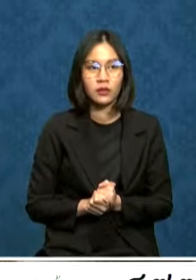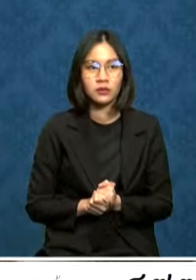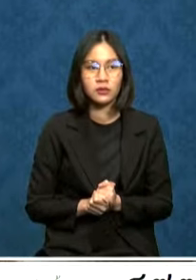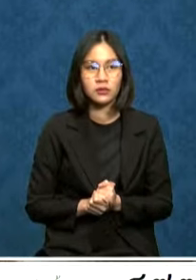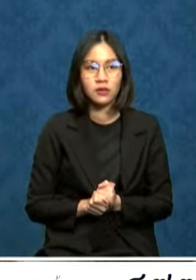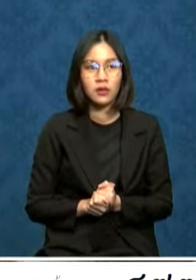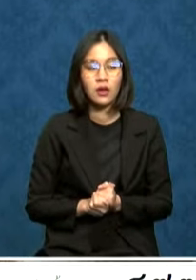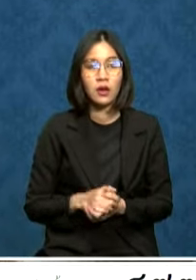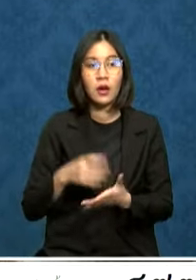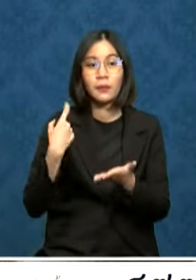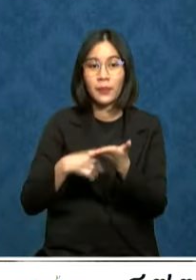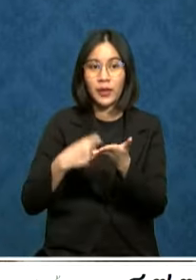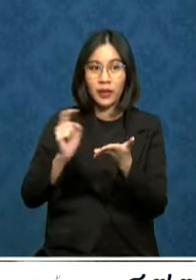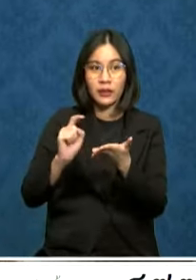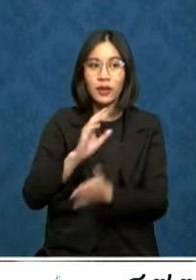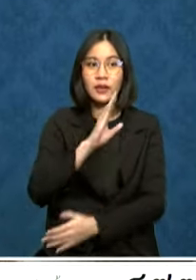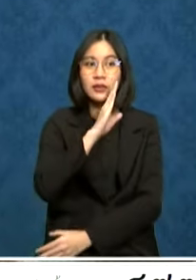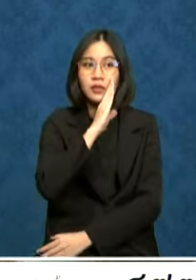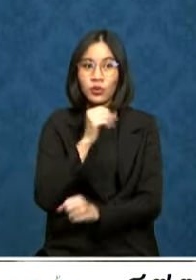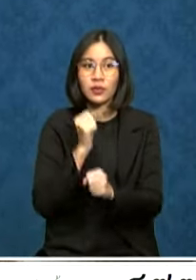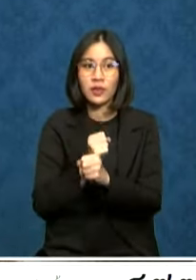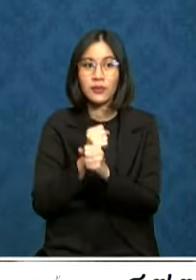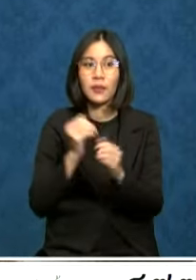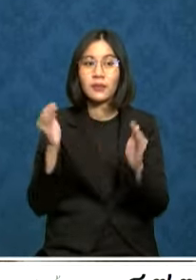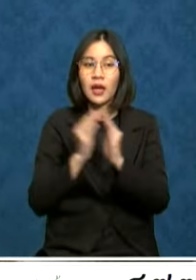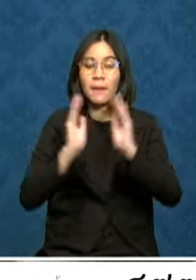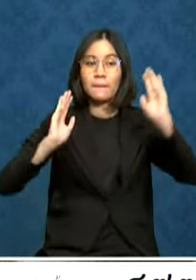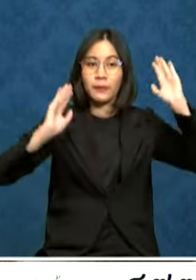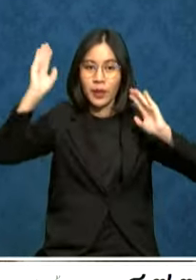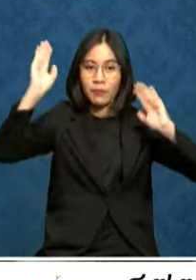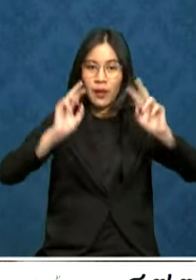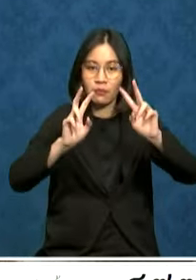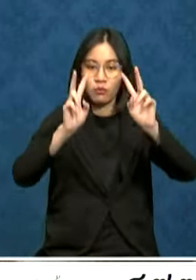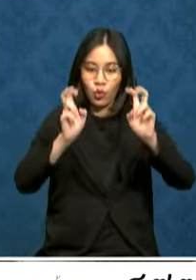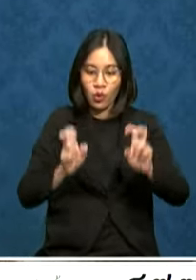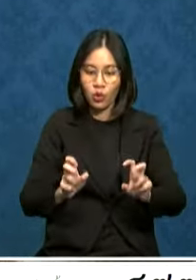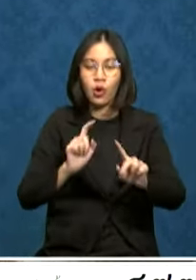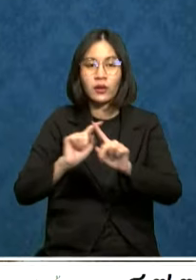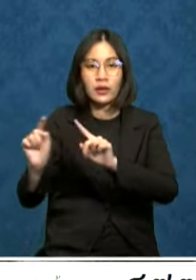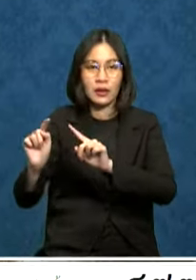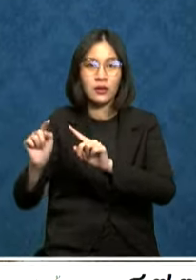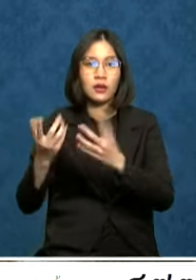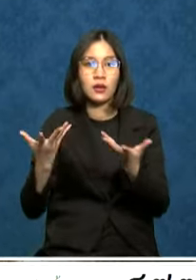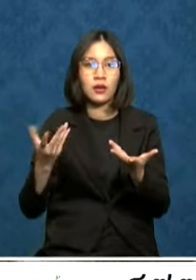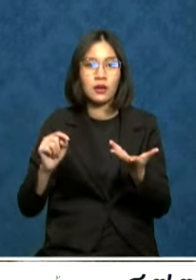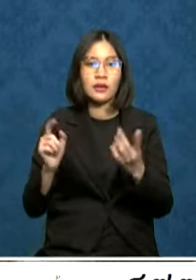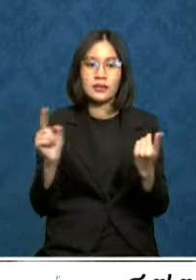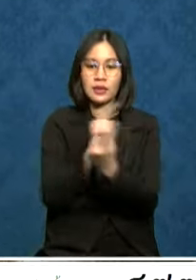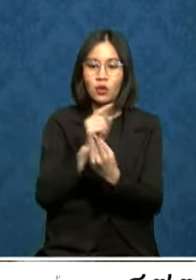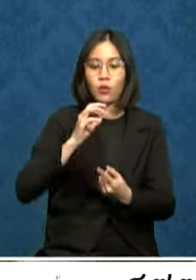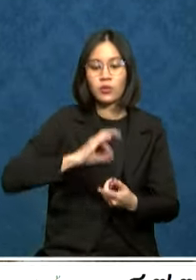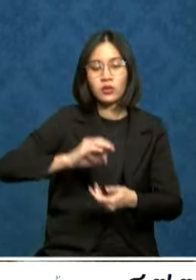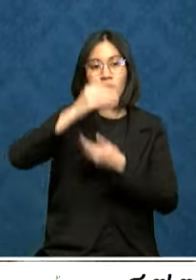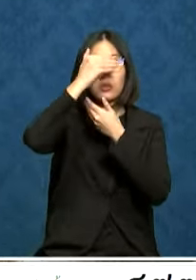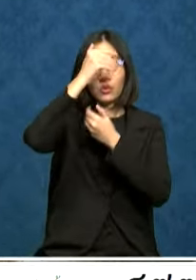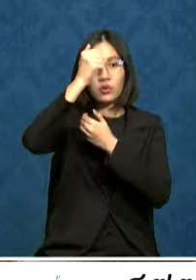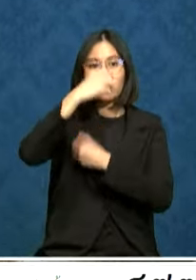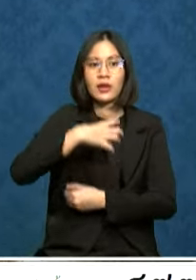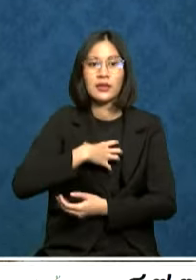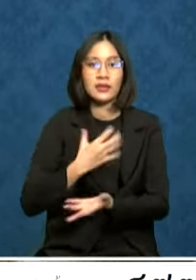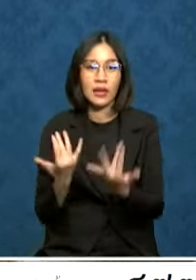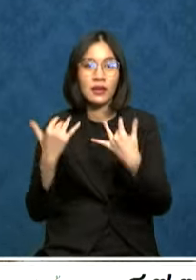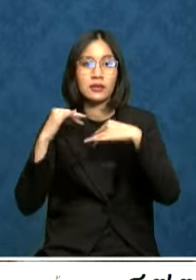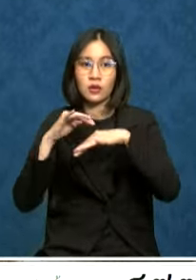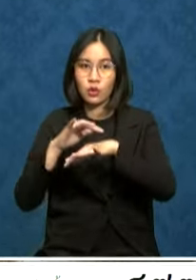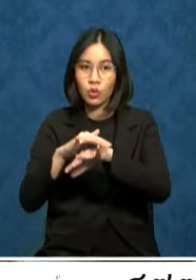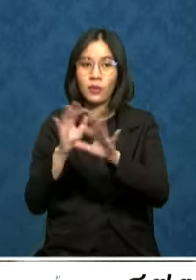เป็กลัประกัว่าถ้าเราทำประชาติหัวข้อใดๆก็จะต้องเป็ประเด็นที่สังคมสนใจแล้วกอยากมส่วนรวม